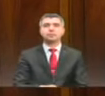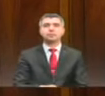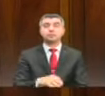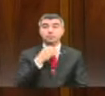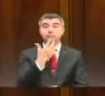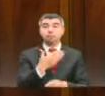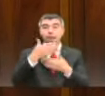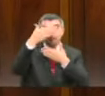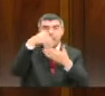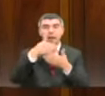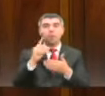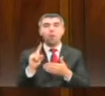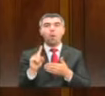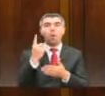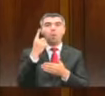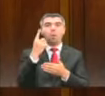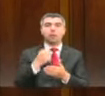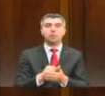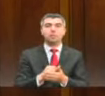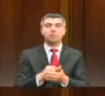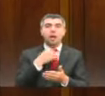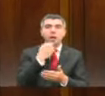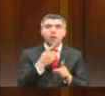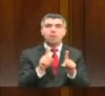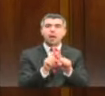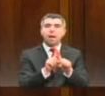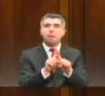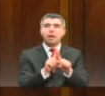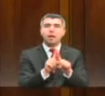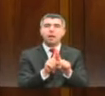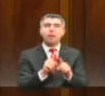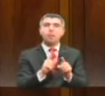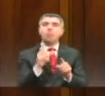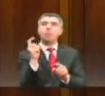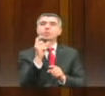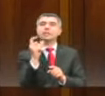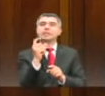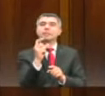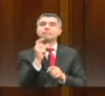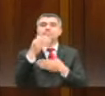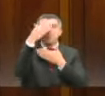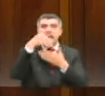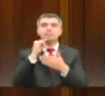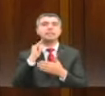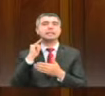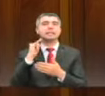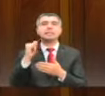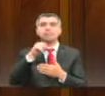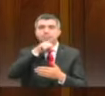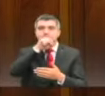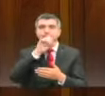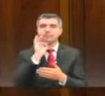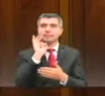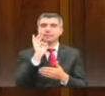فالمغرب أولاً باعتباره دولة إسلامية سيظل البلد المتمسك